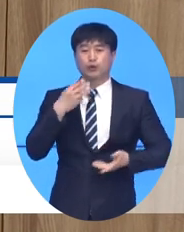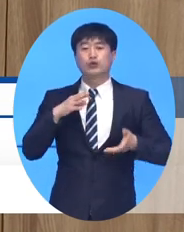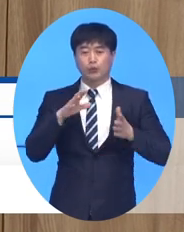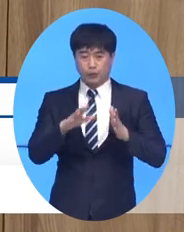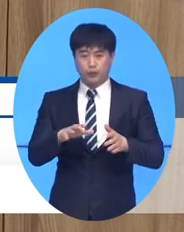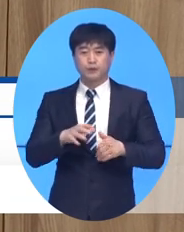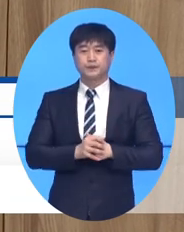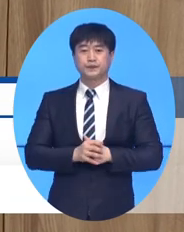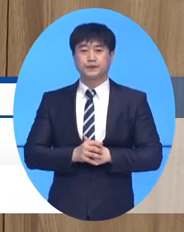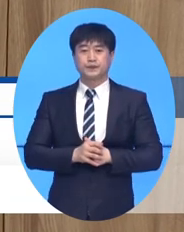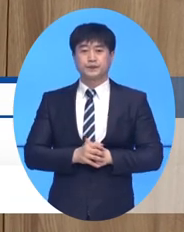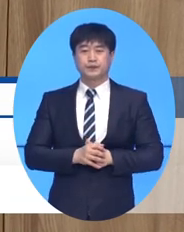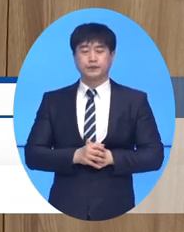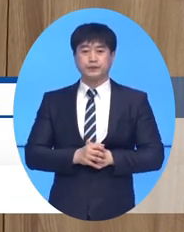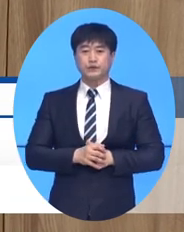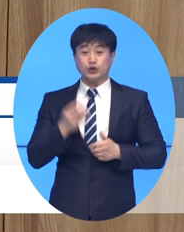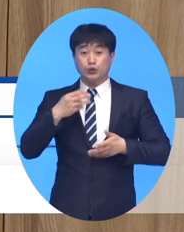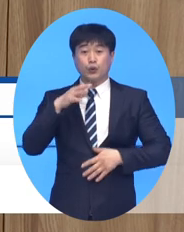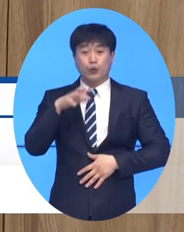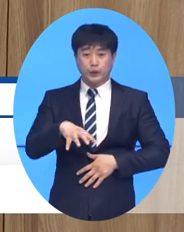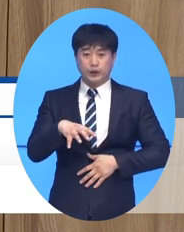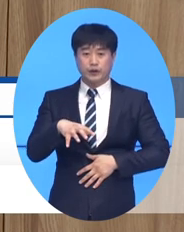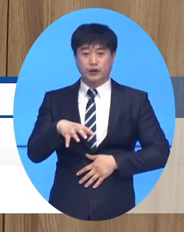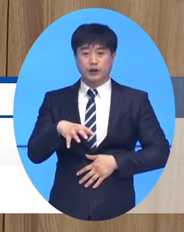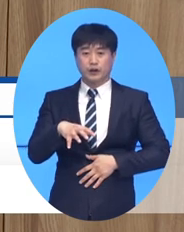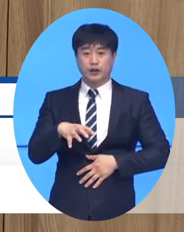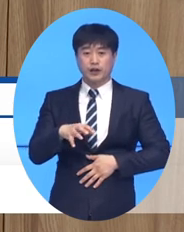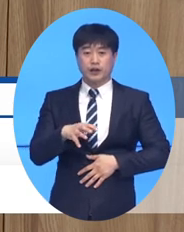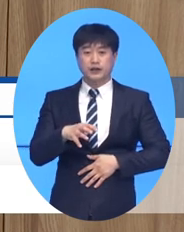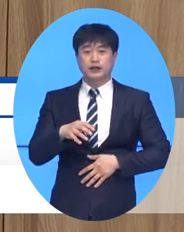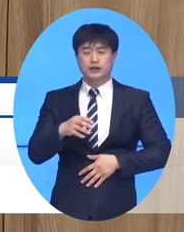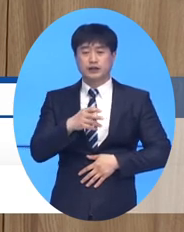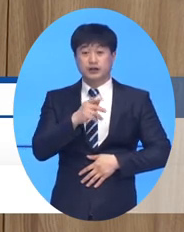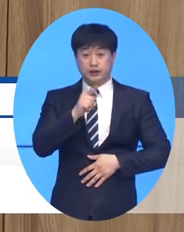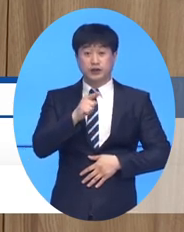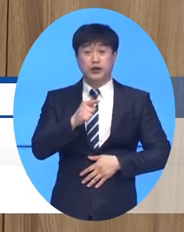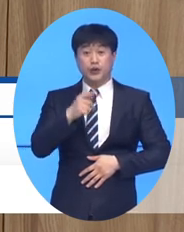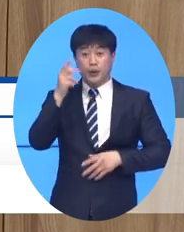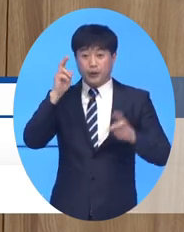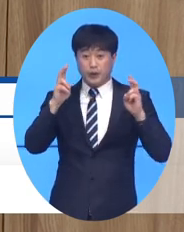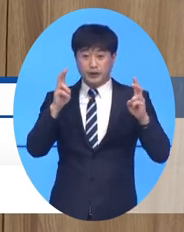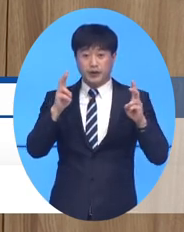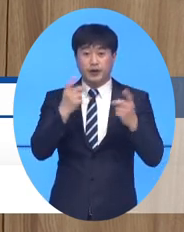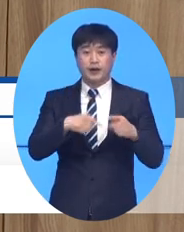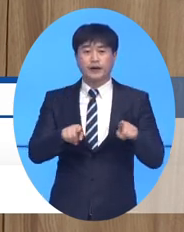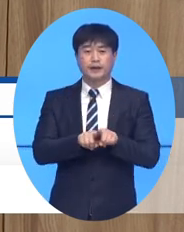경기도입니다. 이런 경기도에서 우리 헤레우스 그룹과 함께